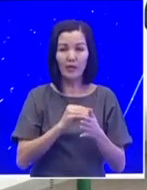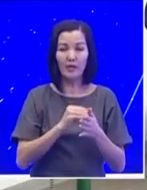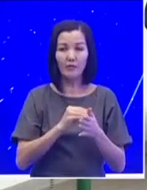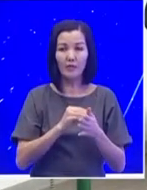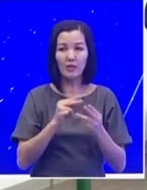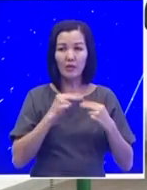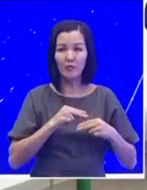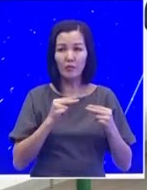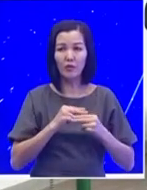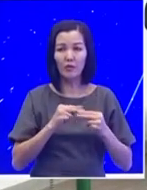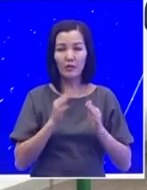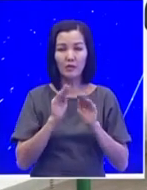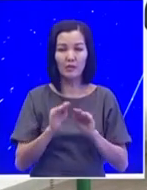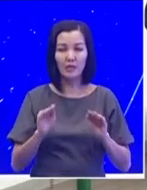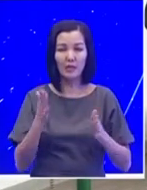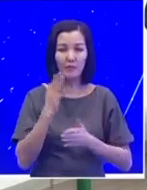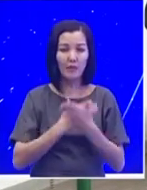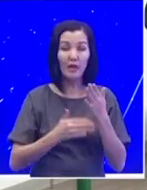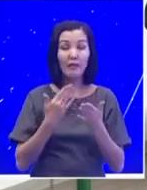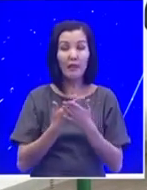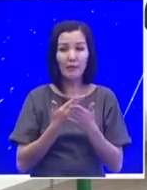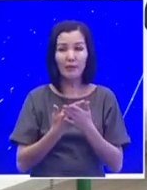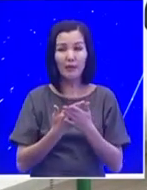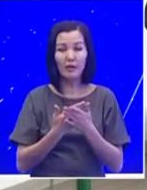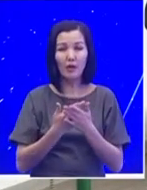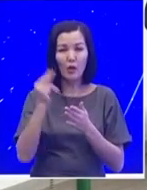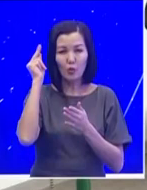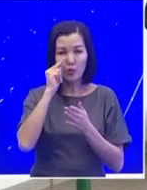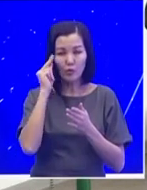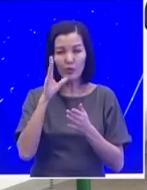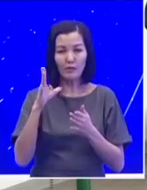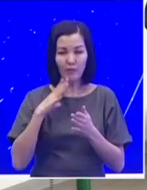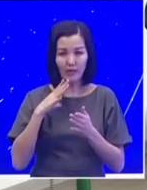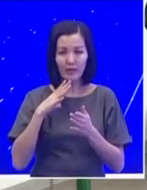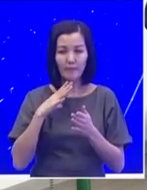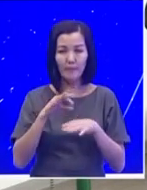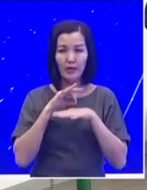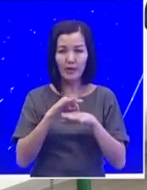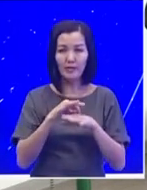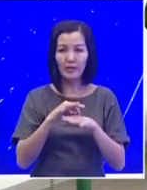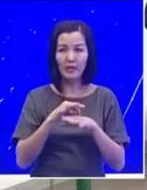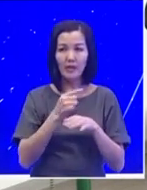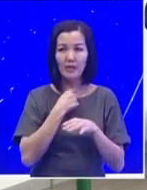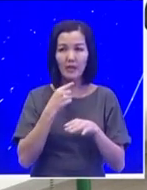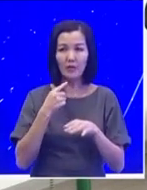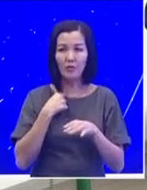умели работать вот с такими детьми. Например, курсы были у нас, проходили в городе